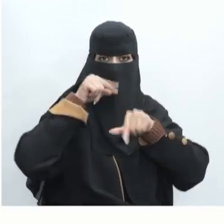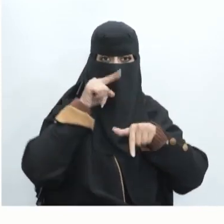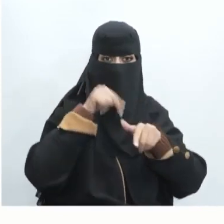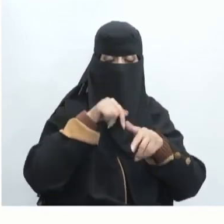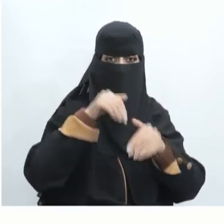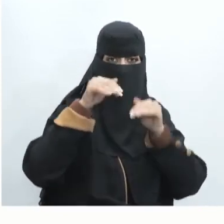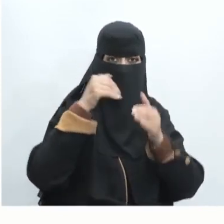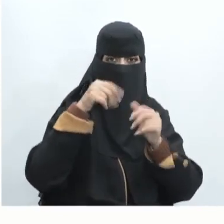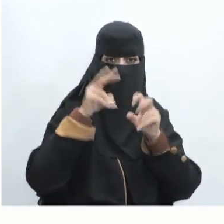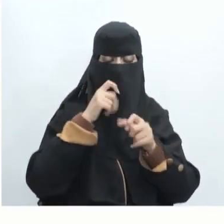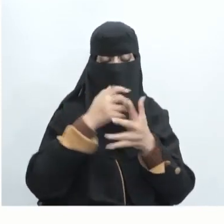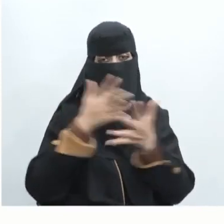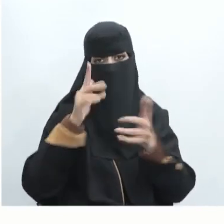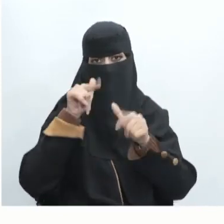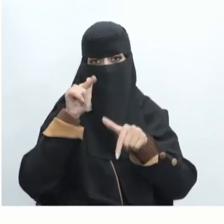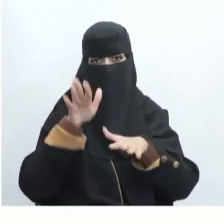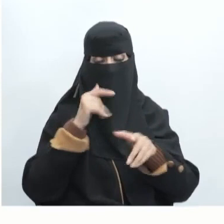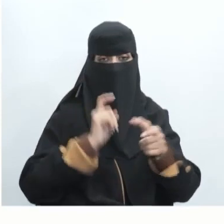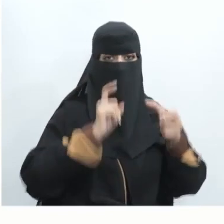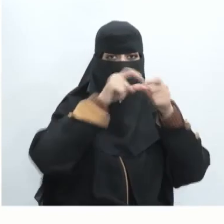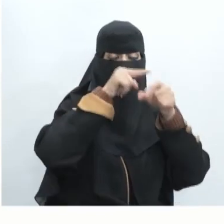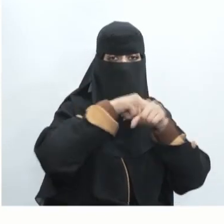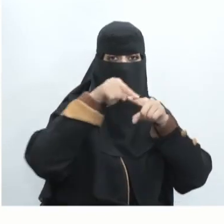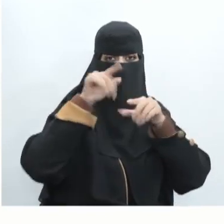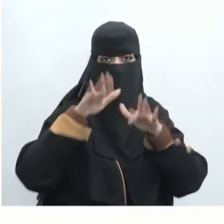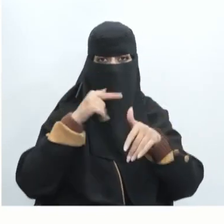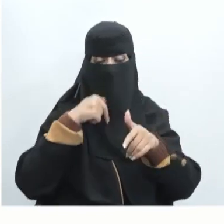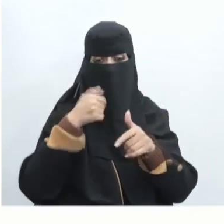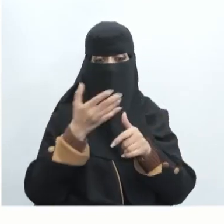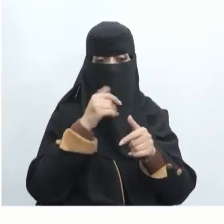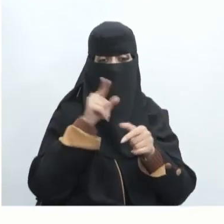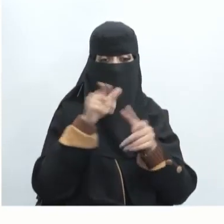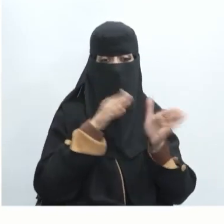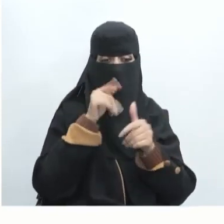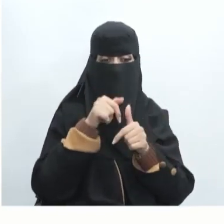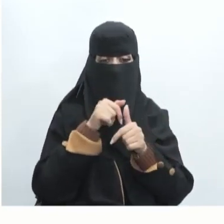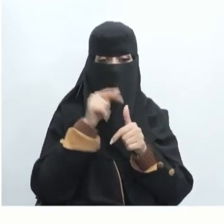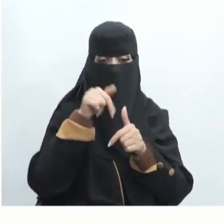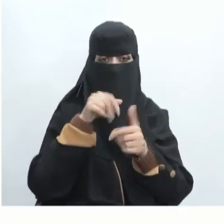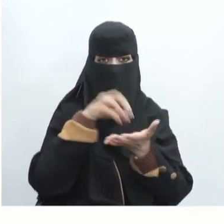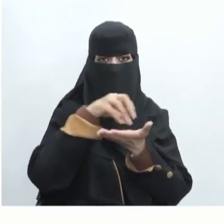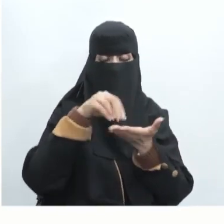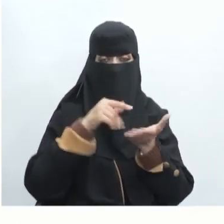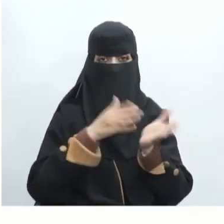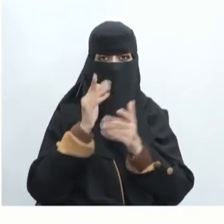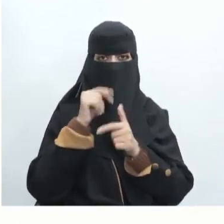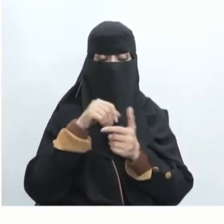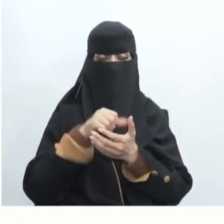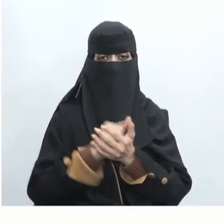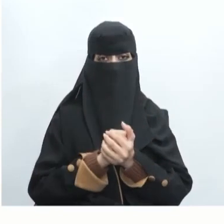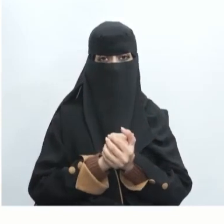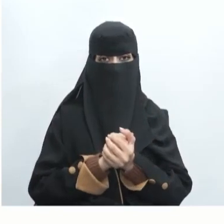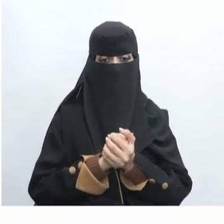عائقا كبيرا للوصول الى مصاف هذه الدول الى مصاف هذه